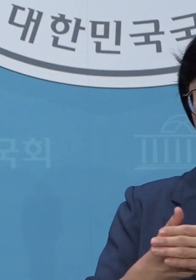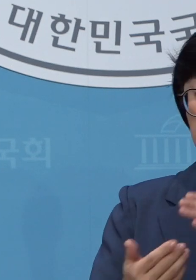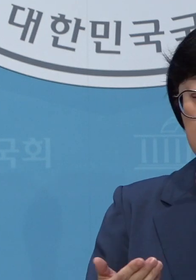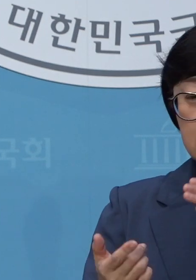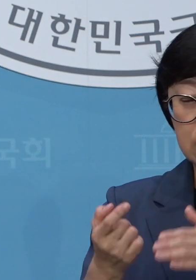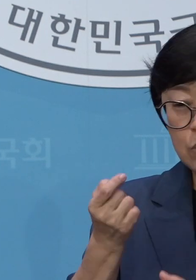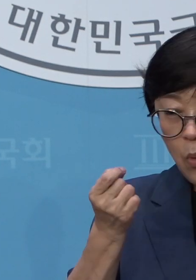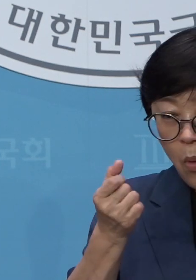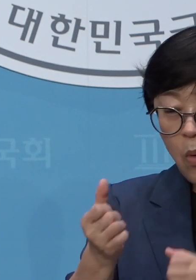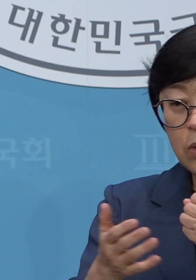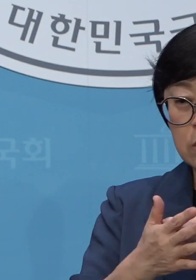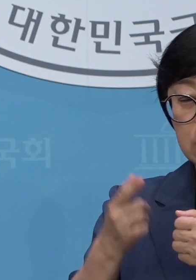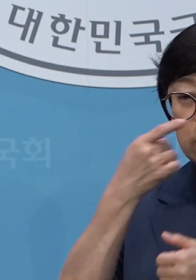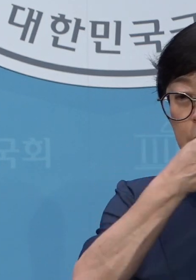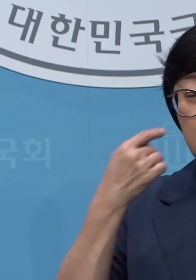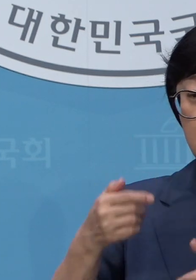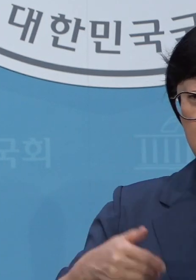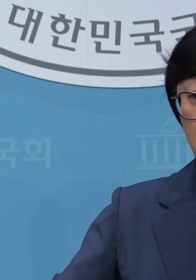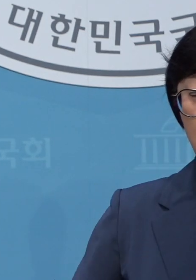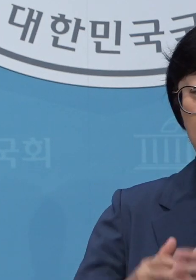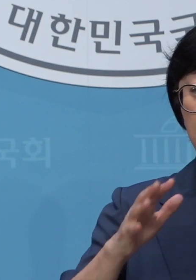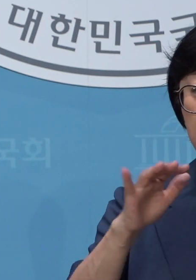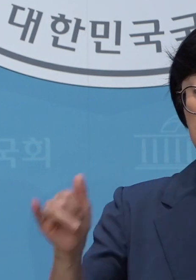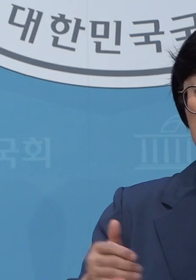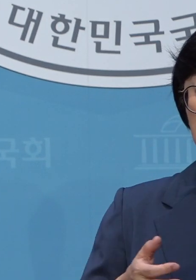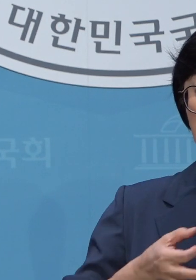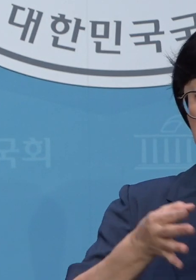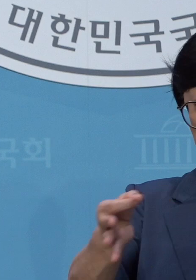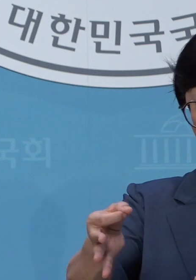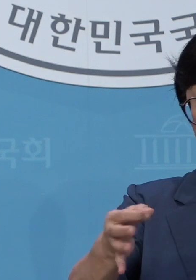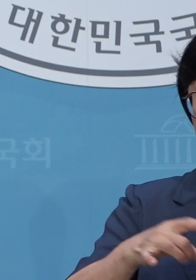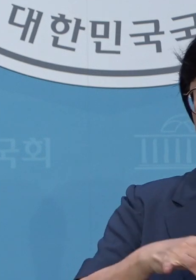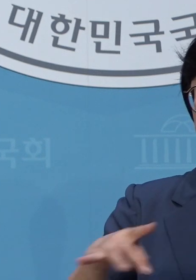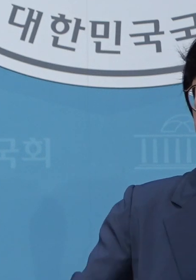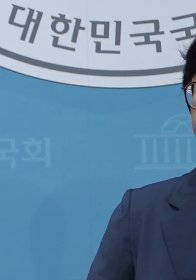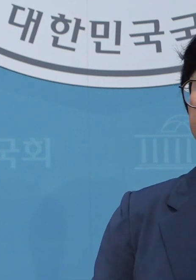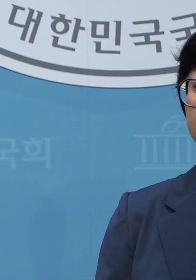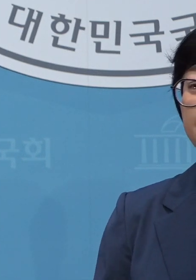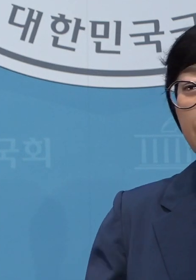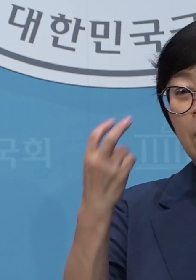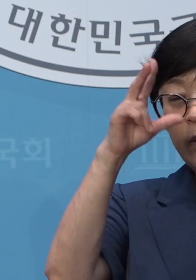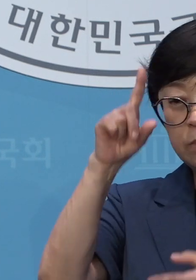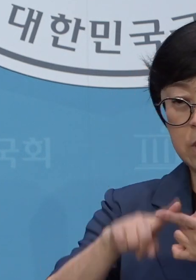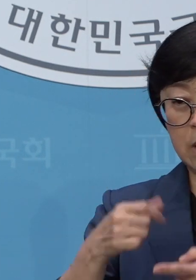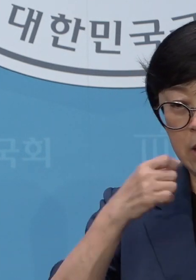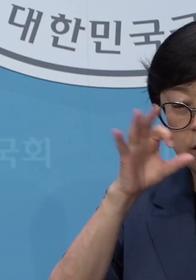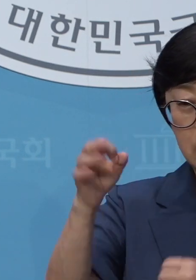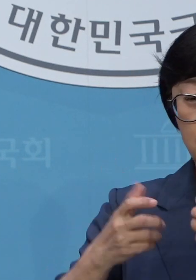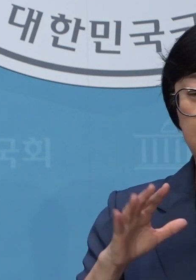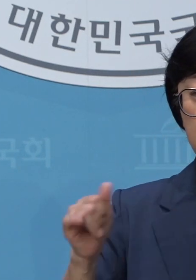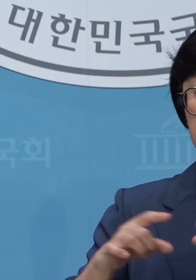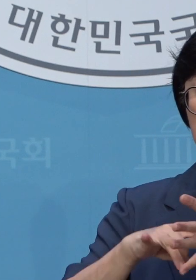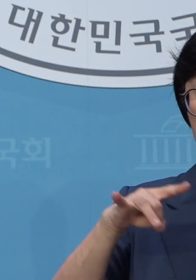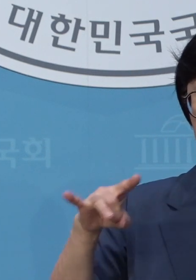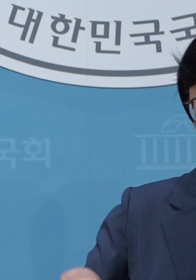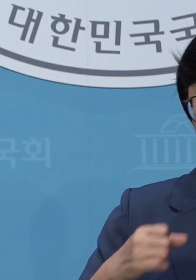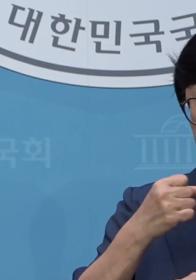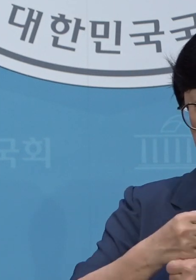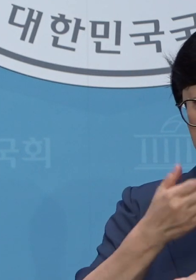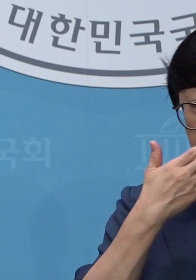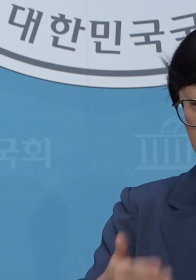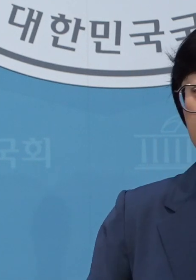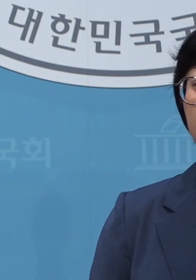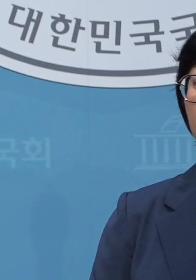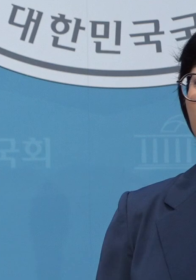증빙이 필요합니다. 모두 국민이 낸 세금이기 때문입니다. 검찰 예산은 국민의 세금으로 구성된 것이기